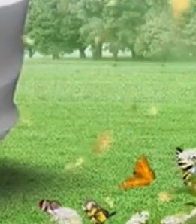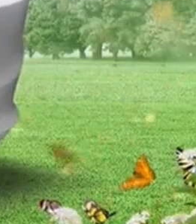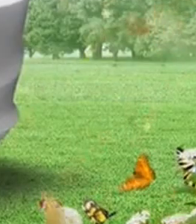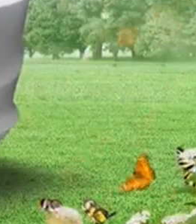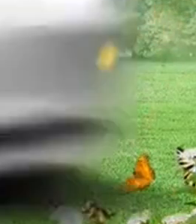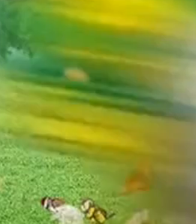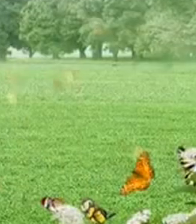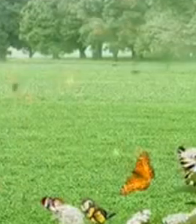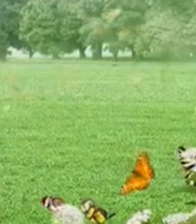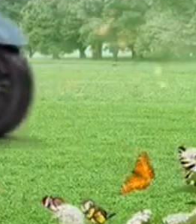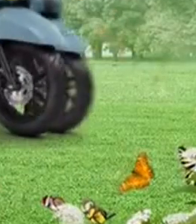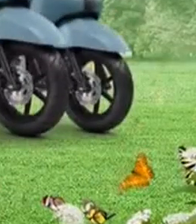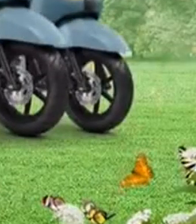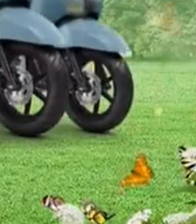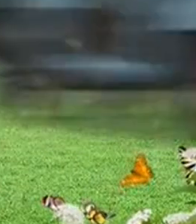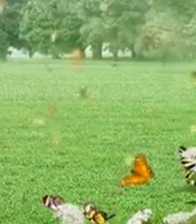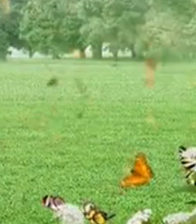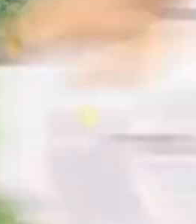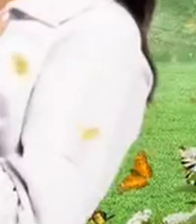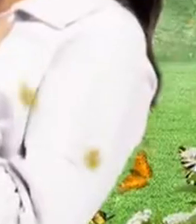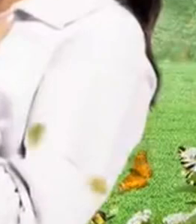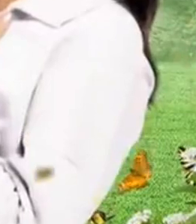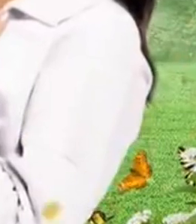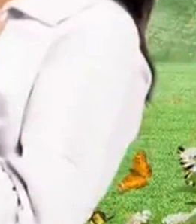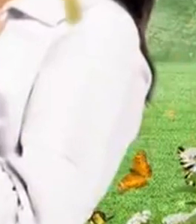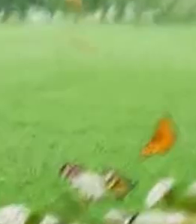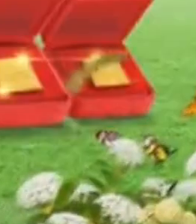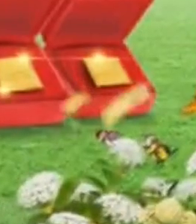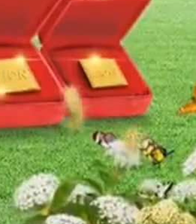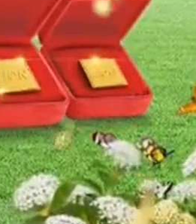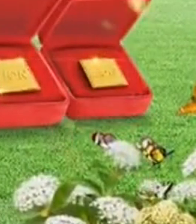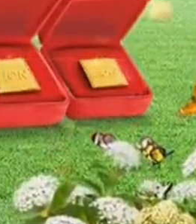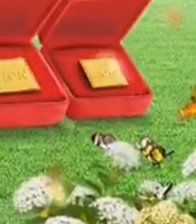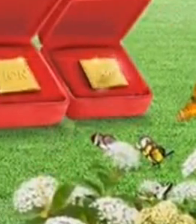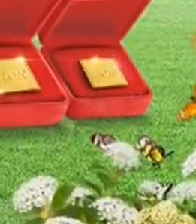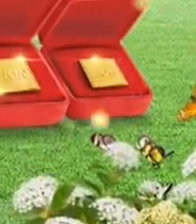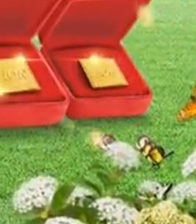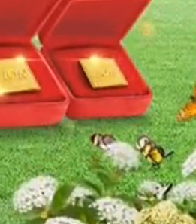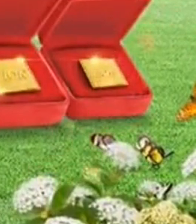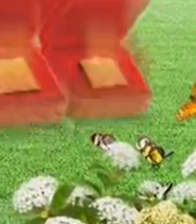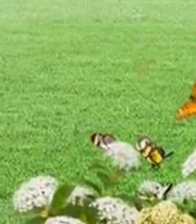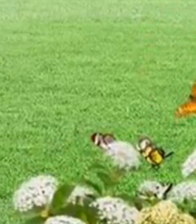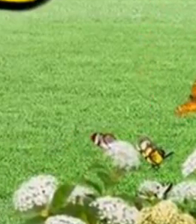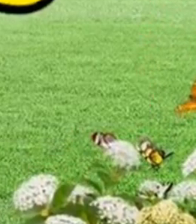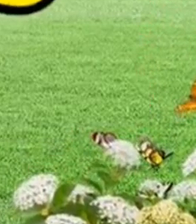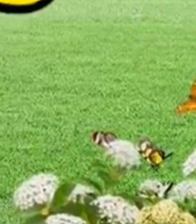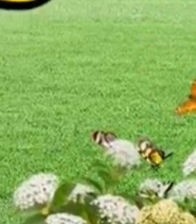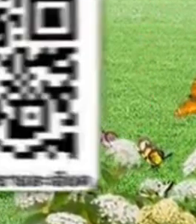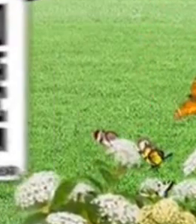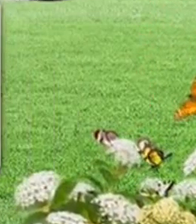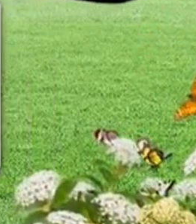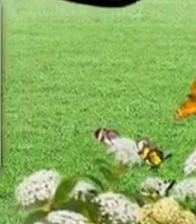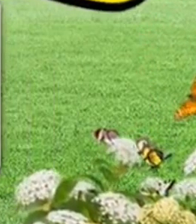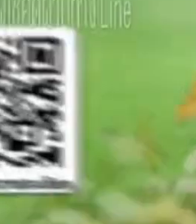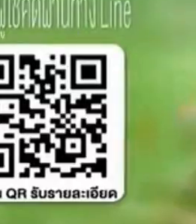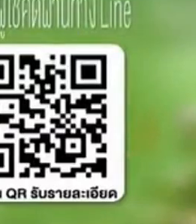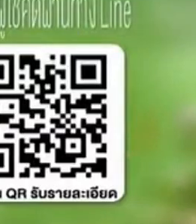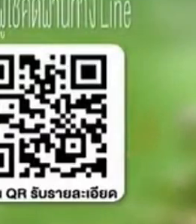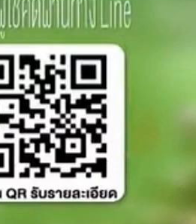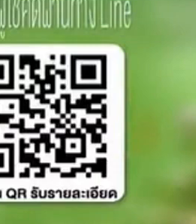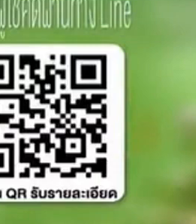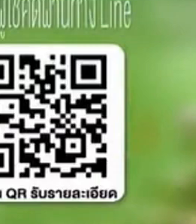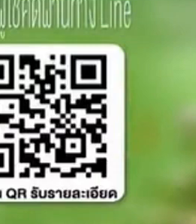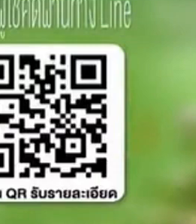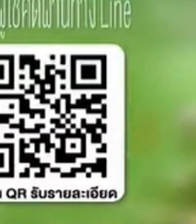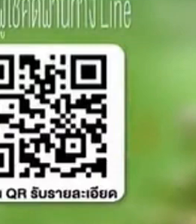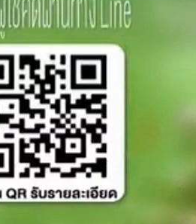จริงรางวัลใหญ่รถ Tesla มอเตอร์ไซค์ทองคำทุกสัปดาห์เพียงซื้อสินค้าไลออนครบทุก55บาทส่งใบเสร็จผ่าน LINE @Lion Family